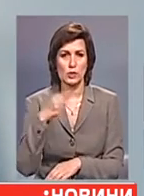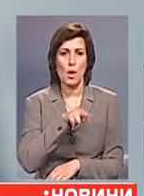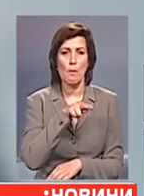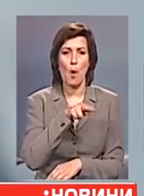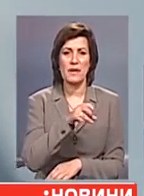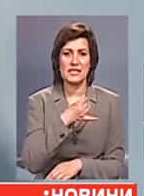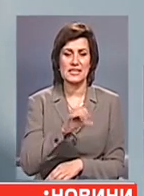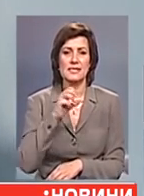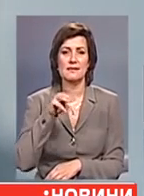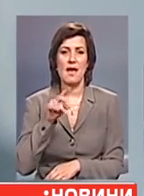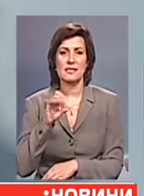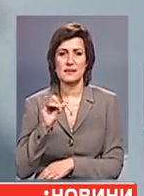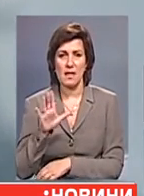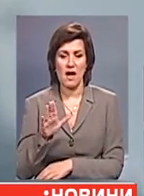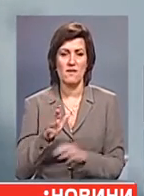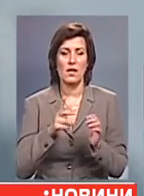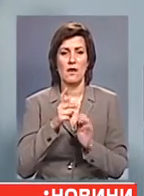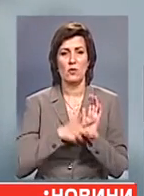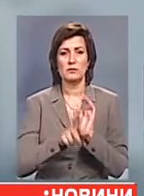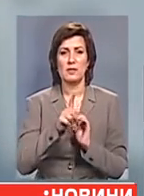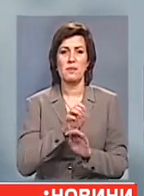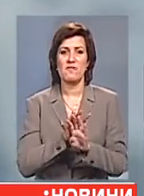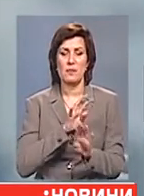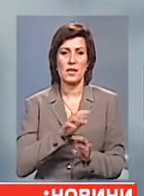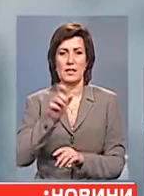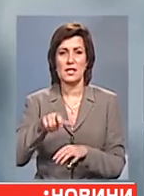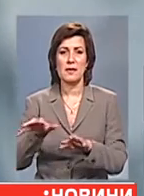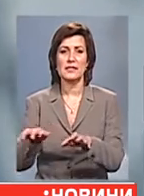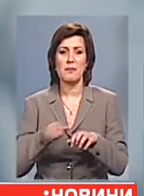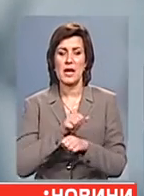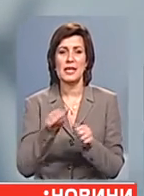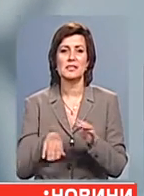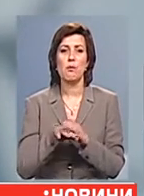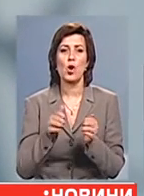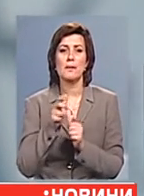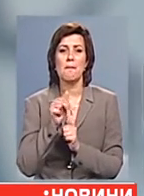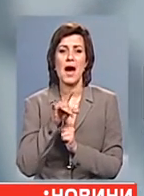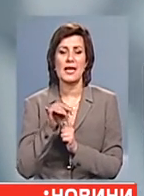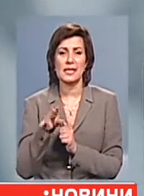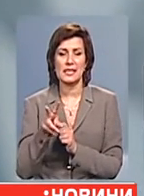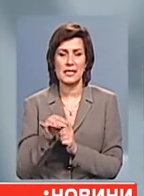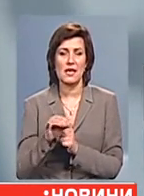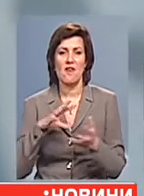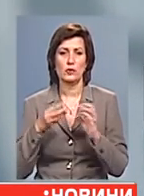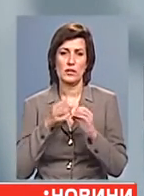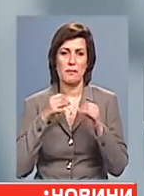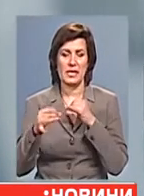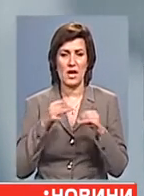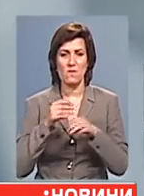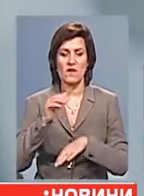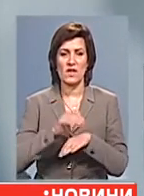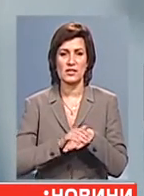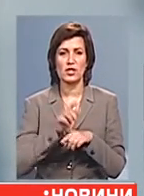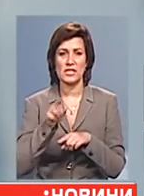Топлинский Станислав, это 81-я бригада. Ребят забирали из Подмаренки. Это в результате переговоров. Фактически